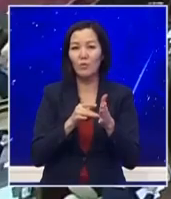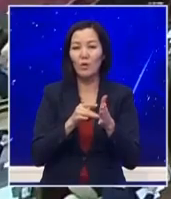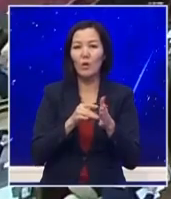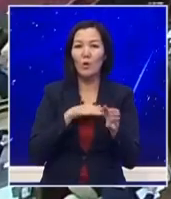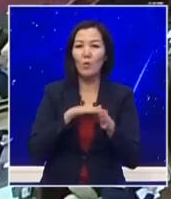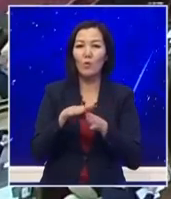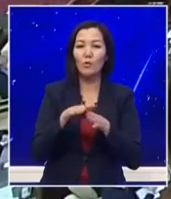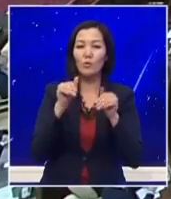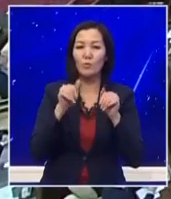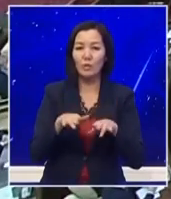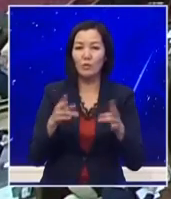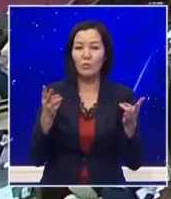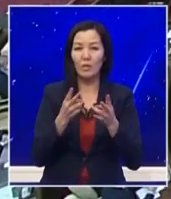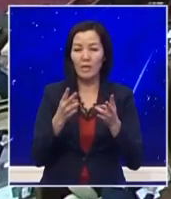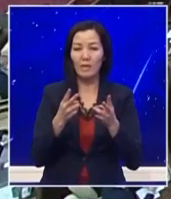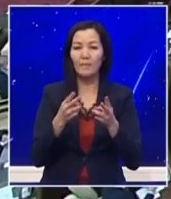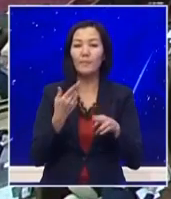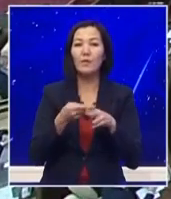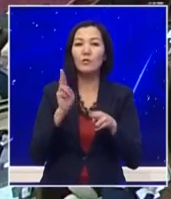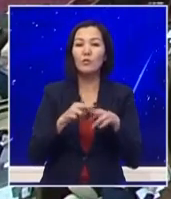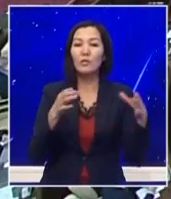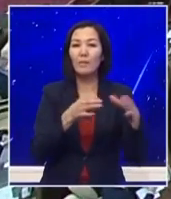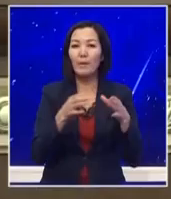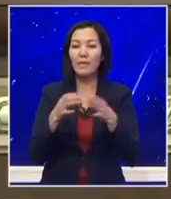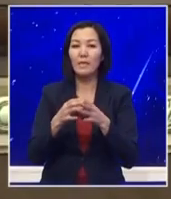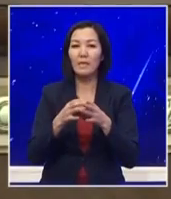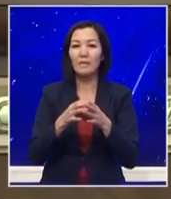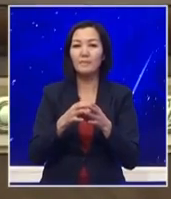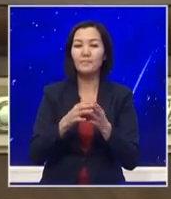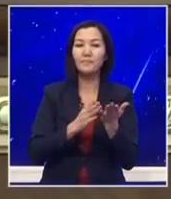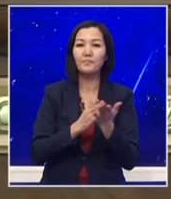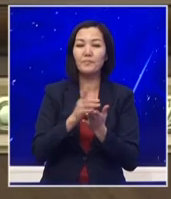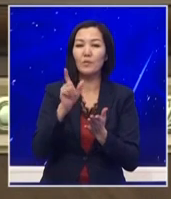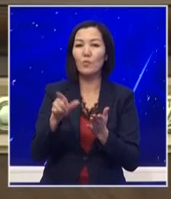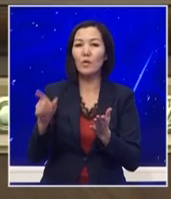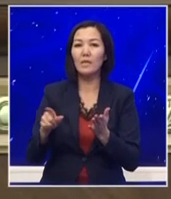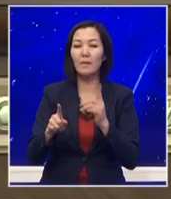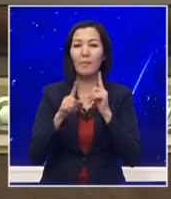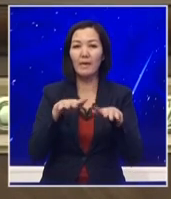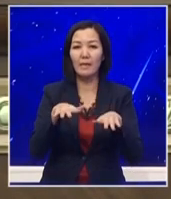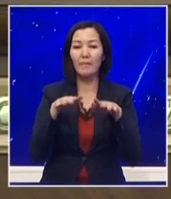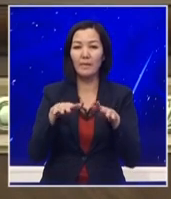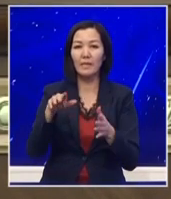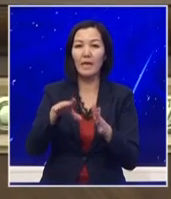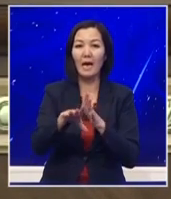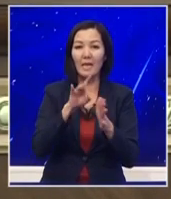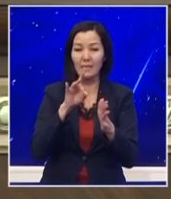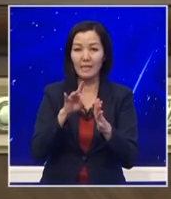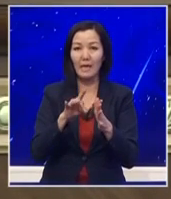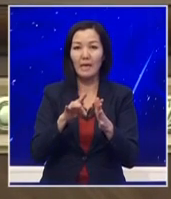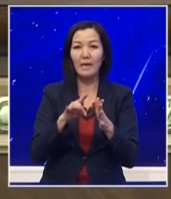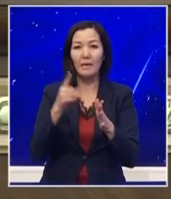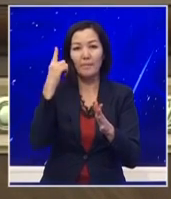орынды көтеріп жүр. Осындай партиялардың өкілдері парламентке өтсе, ондағы пікір